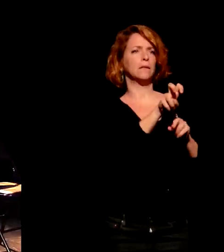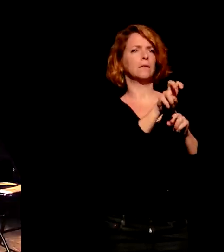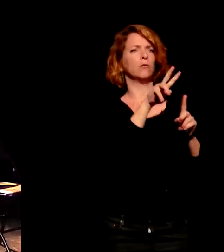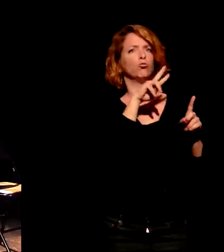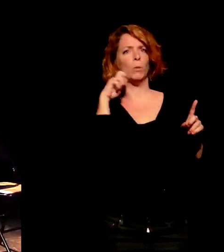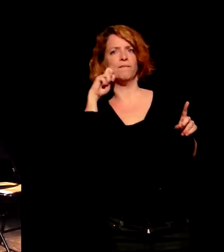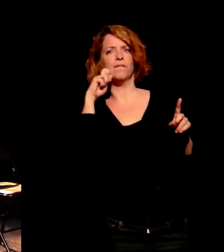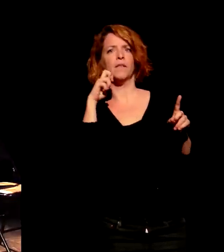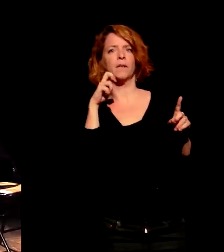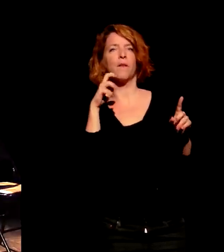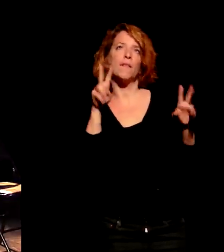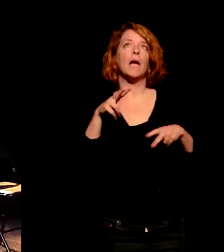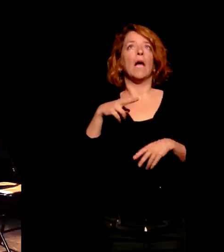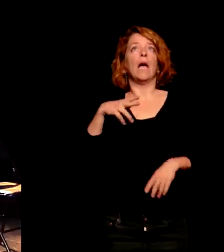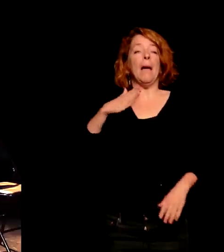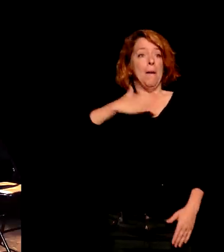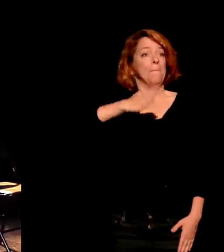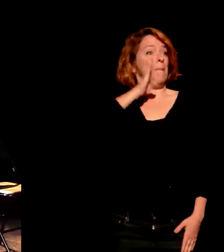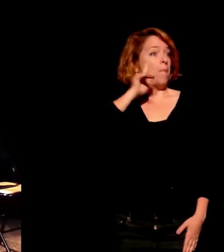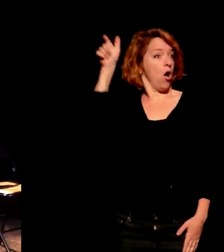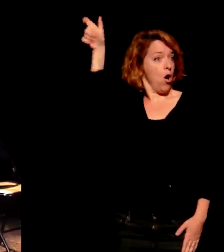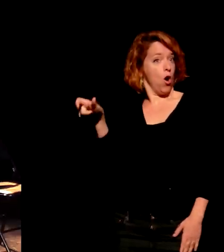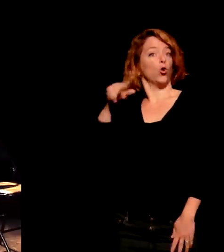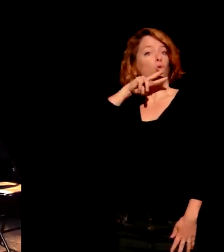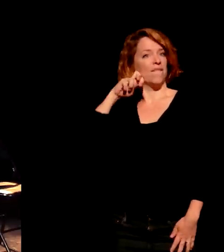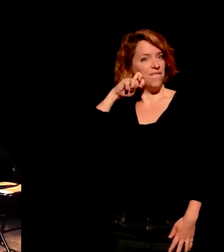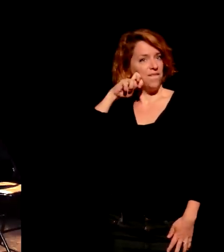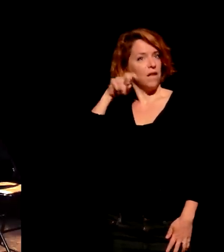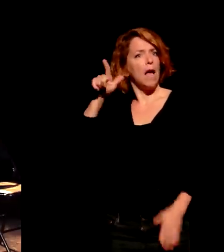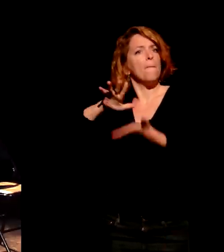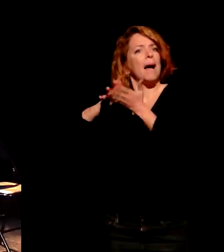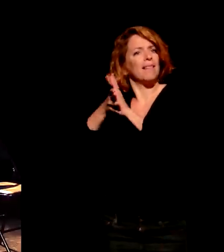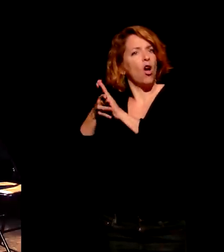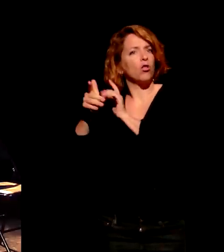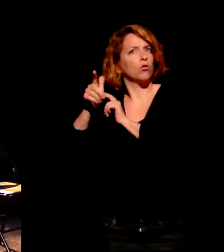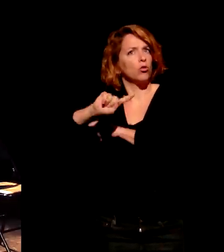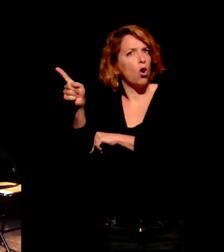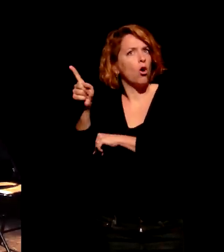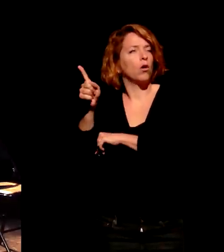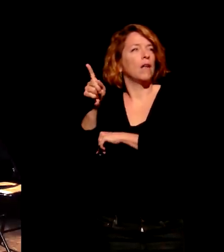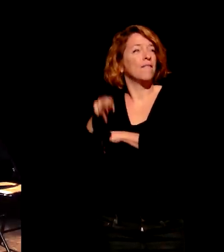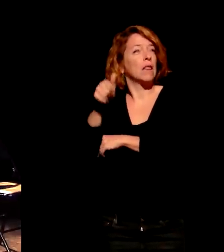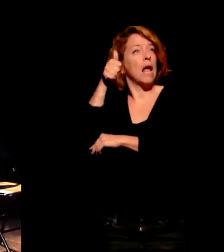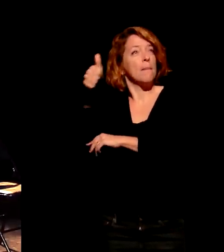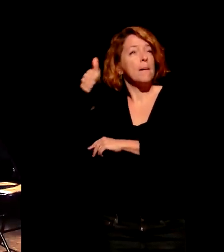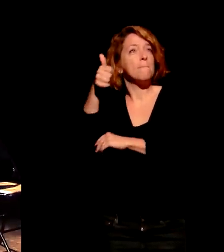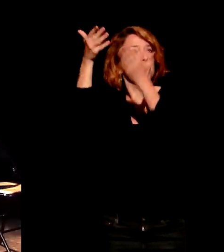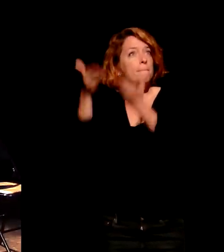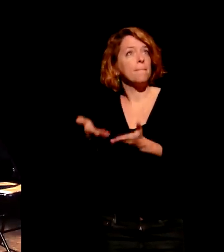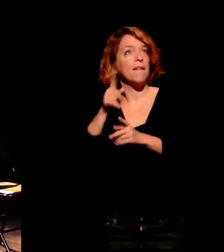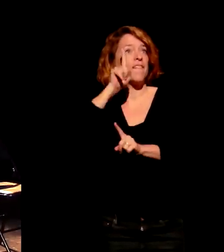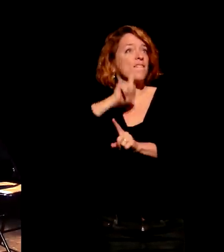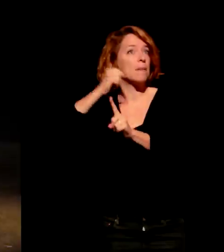juif parce que ma mère est juive. Mais pas pratiquante. En fait, c'est une femme de gauche féministe,